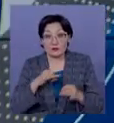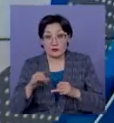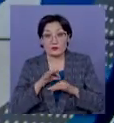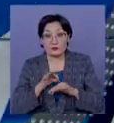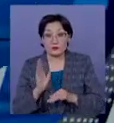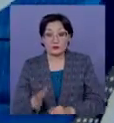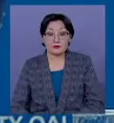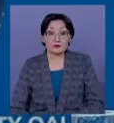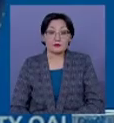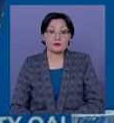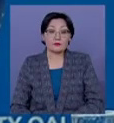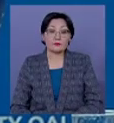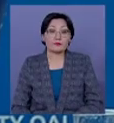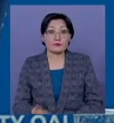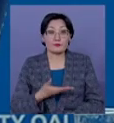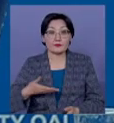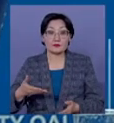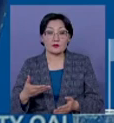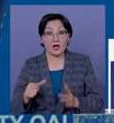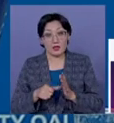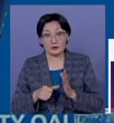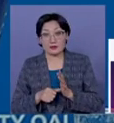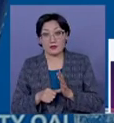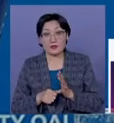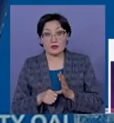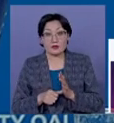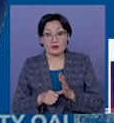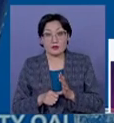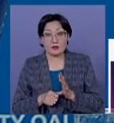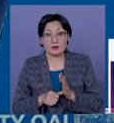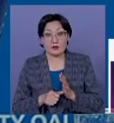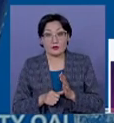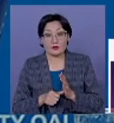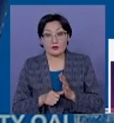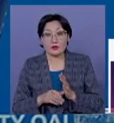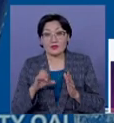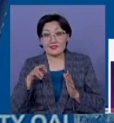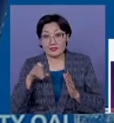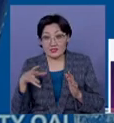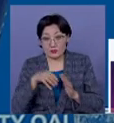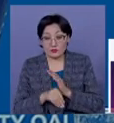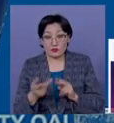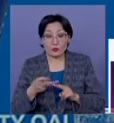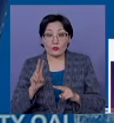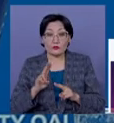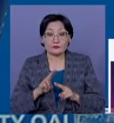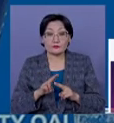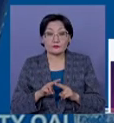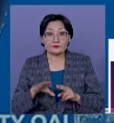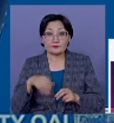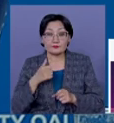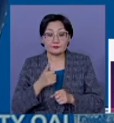өтеді. Бізге 6 статья енгізілген. Ол негізі